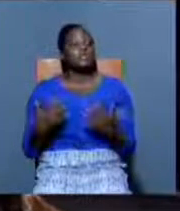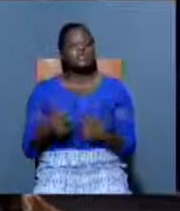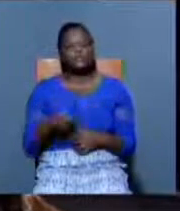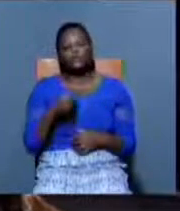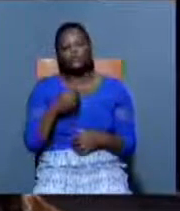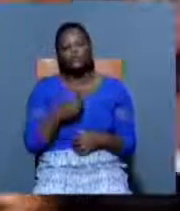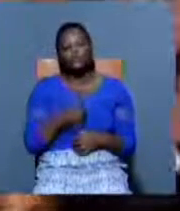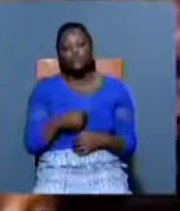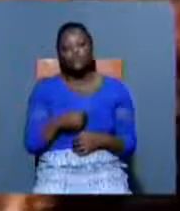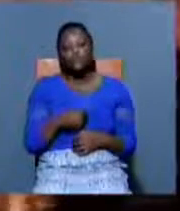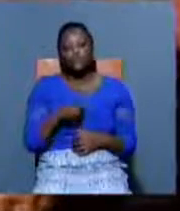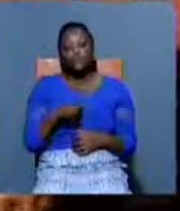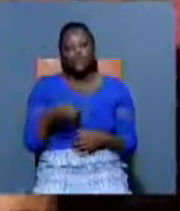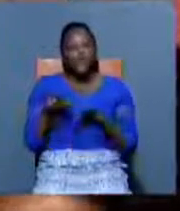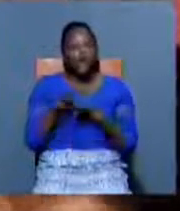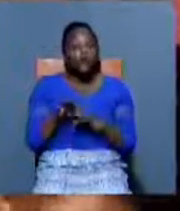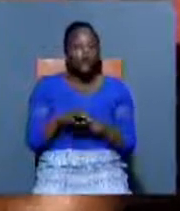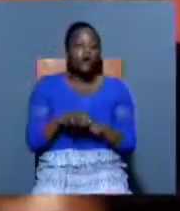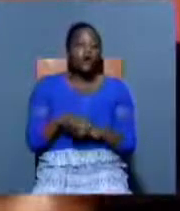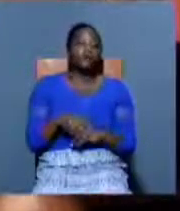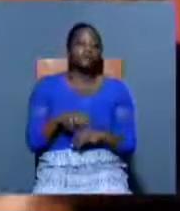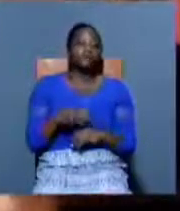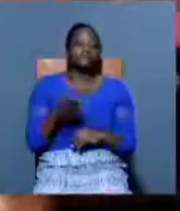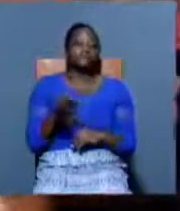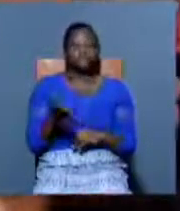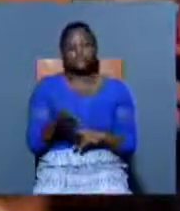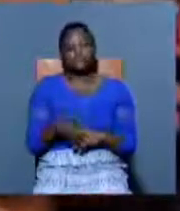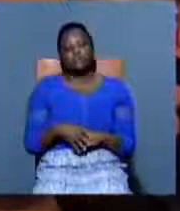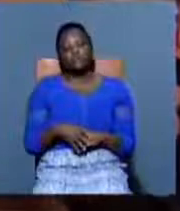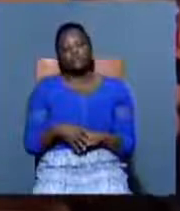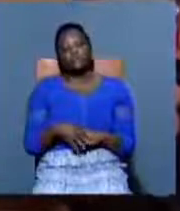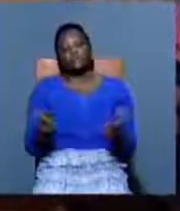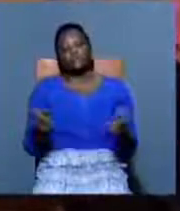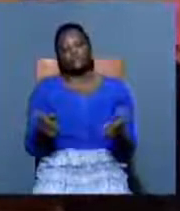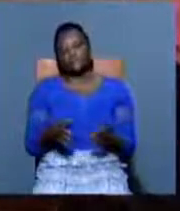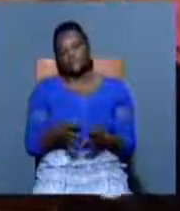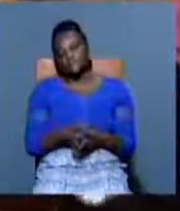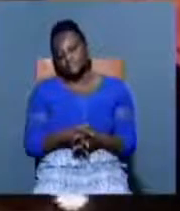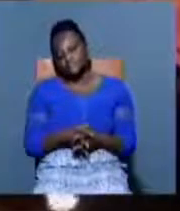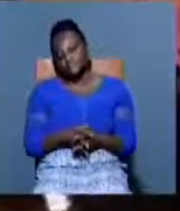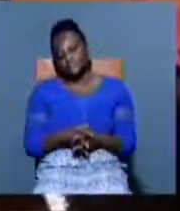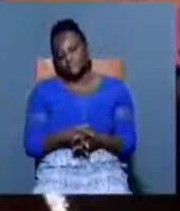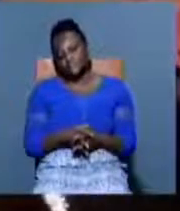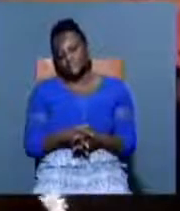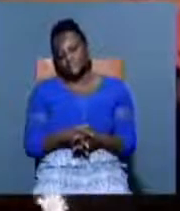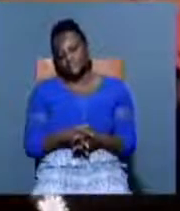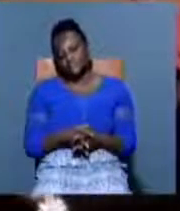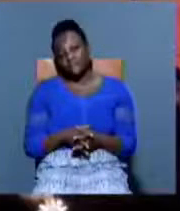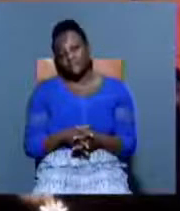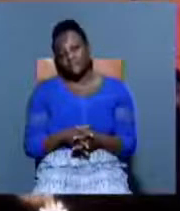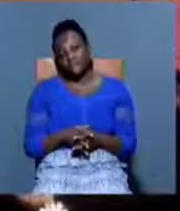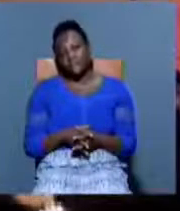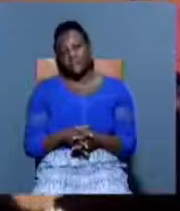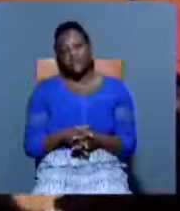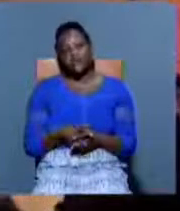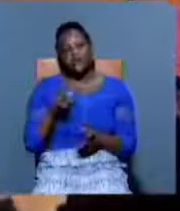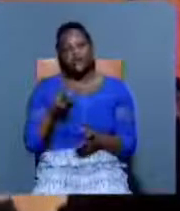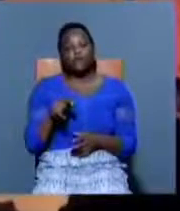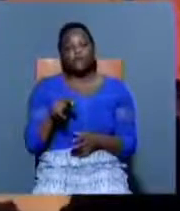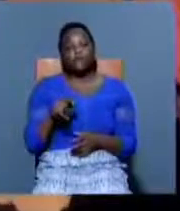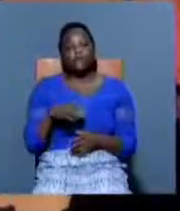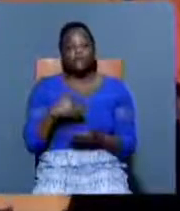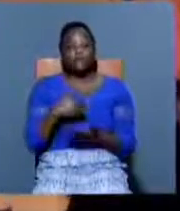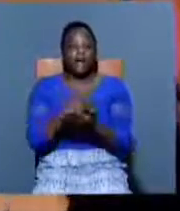Bwana Yesu asifiwe. Na kuna wanaume leo, wiki ijayo nitazungumza vijana, wanaangalia kwa kuoa sehemu ya kwenda kufanyaje.